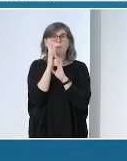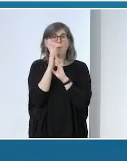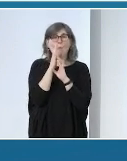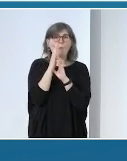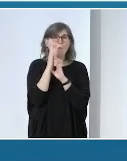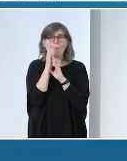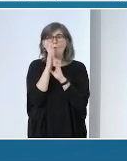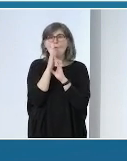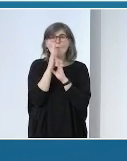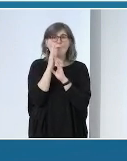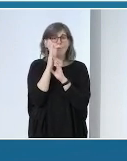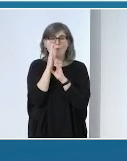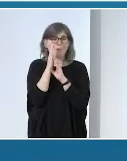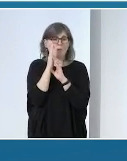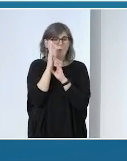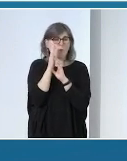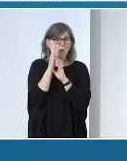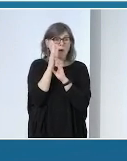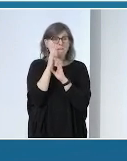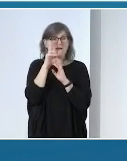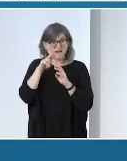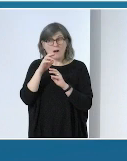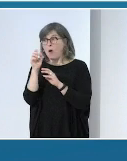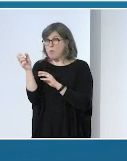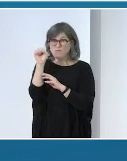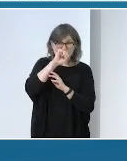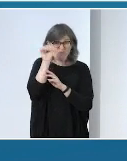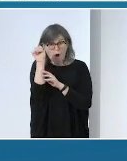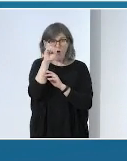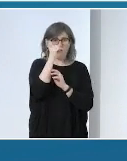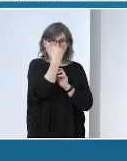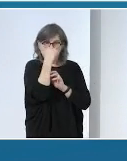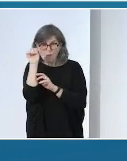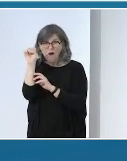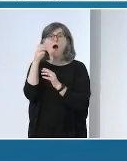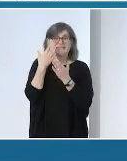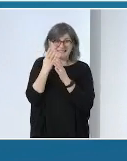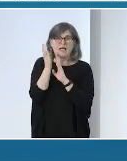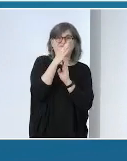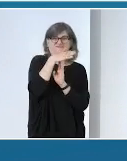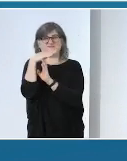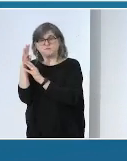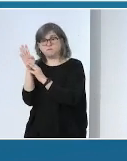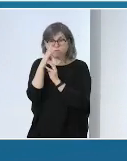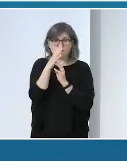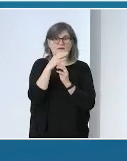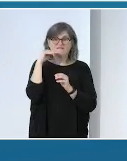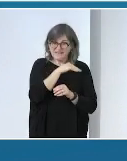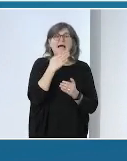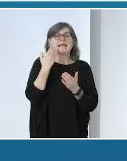Voilà. Il n'agit que si je fais ça. C'est-à-dire que si j'imprime des